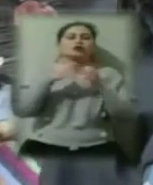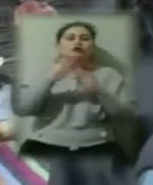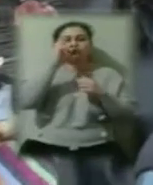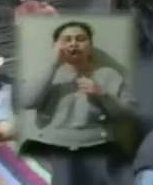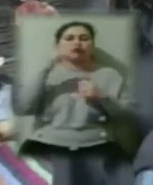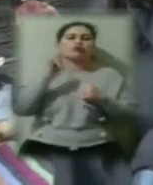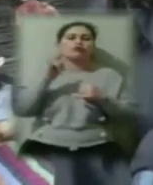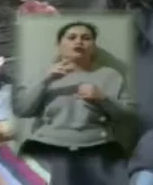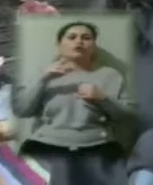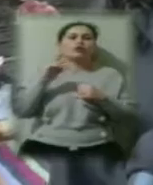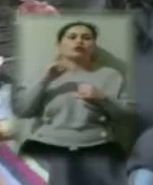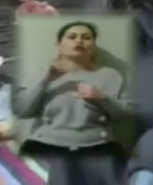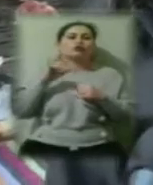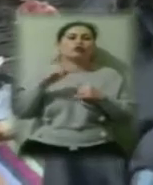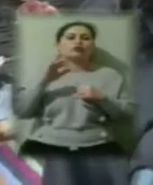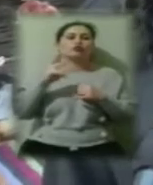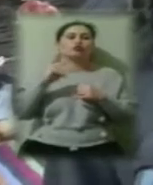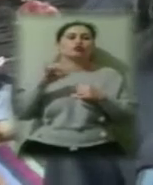культури і мистецтва, як ви зрозуміли.